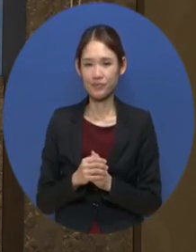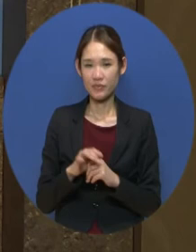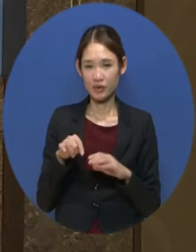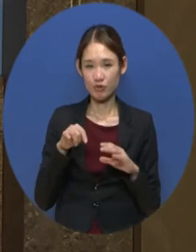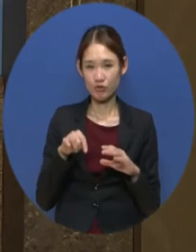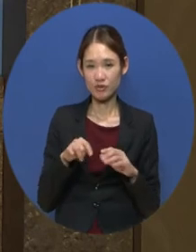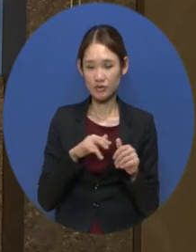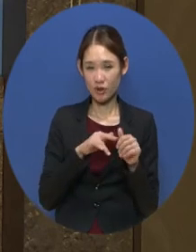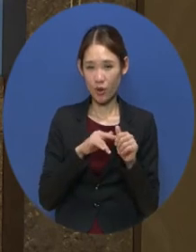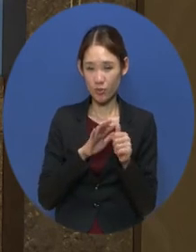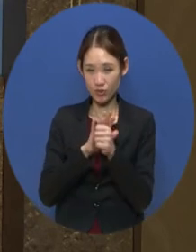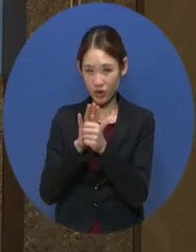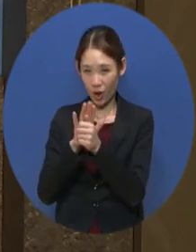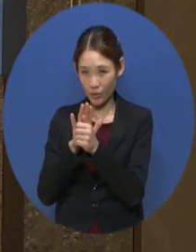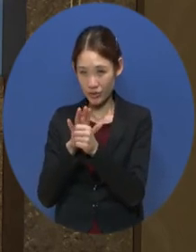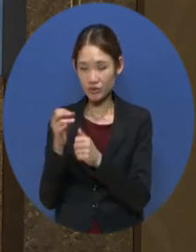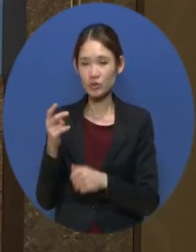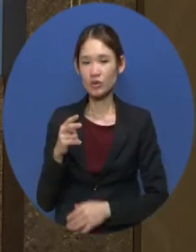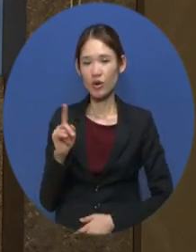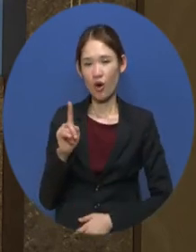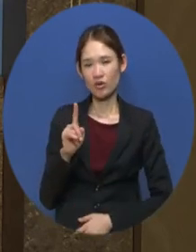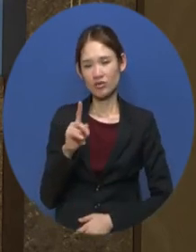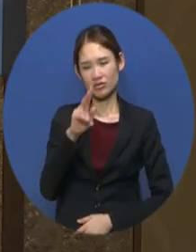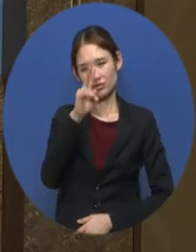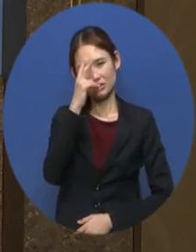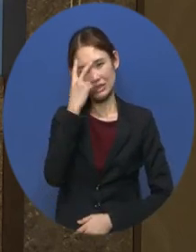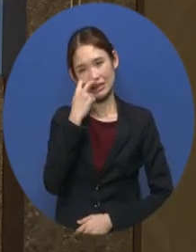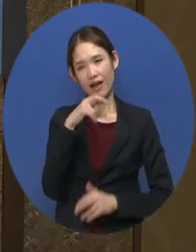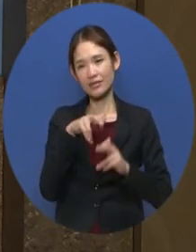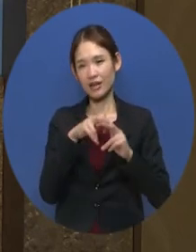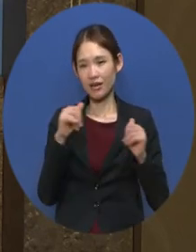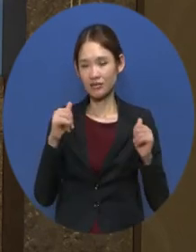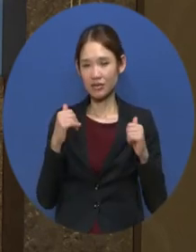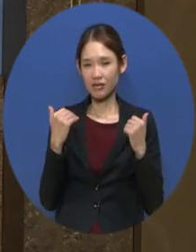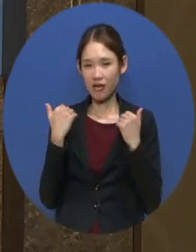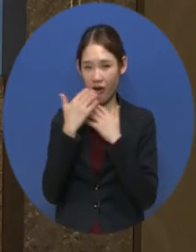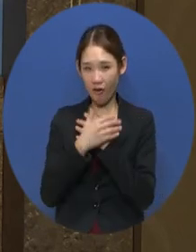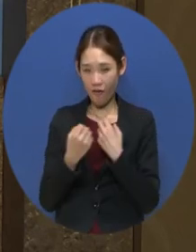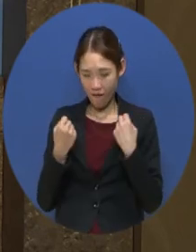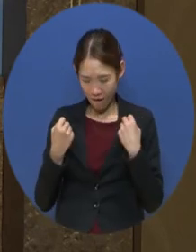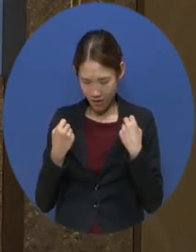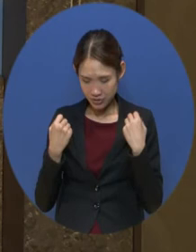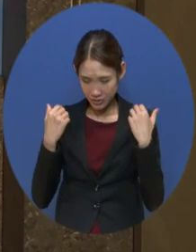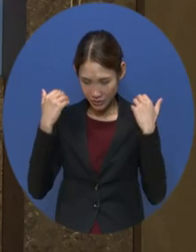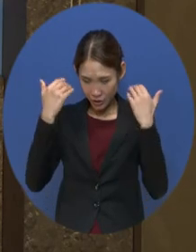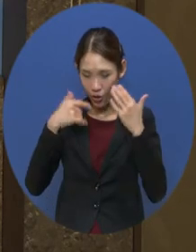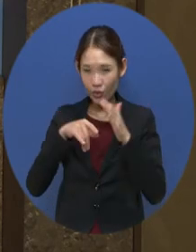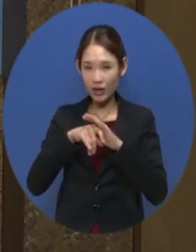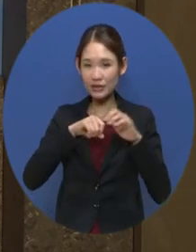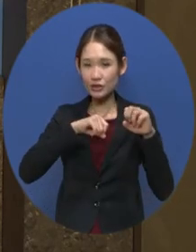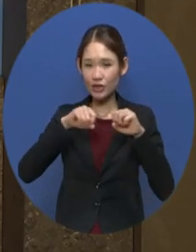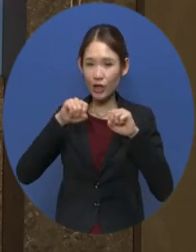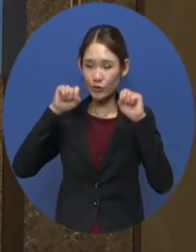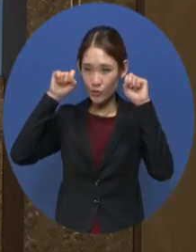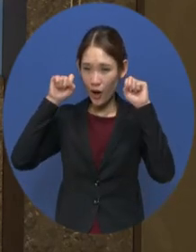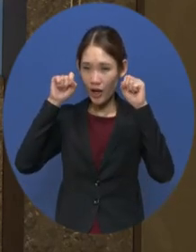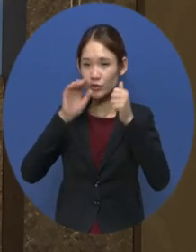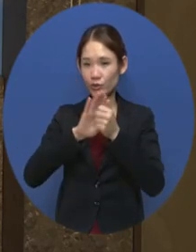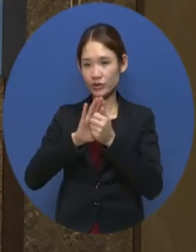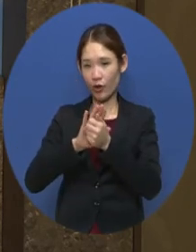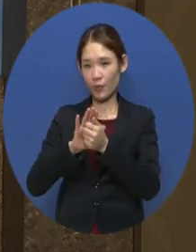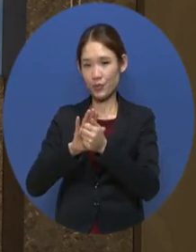중에서는 정보 서비스뿐만이 아니라 어떤 시각장애인들의 건강 증진을 위한 어떤 체육 활동 서비스를 제공하고